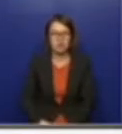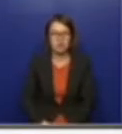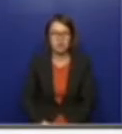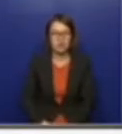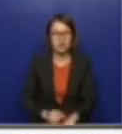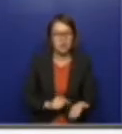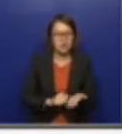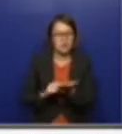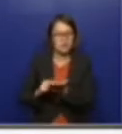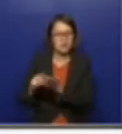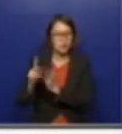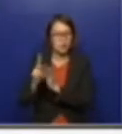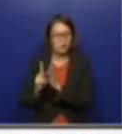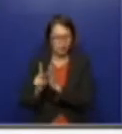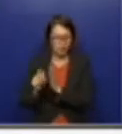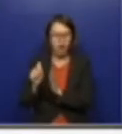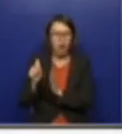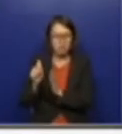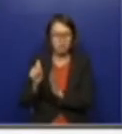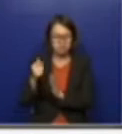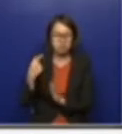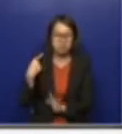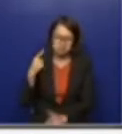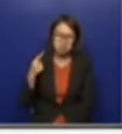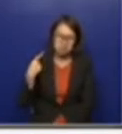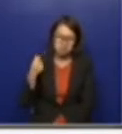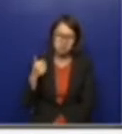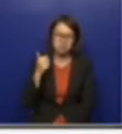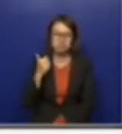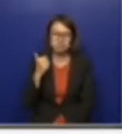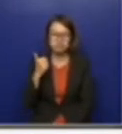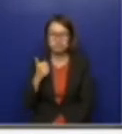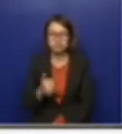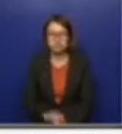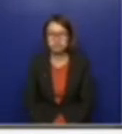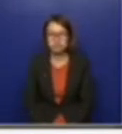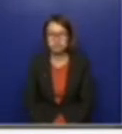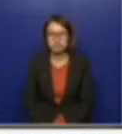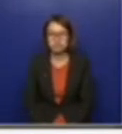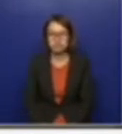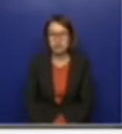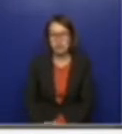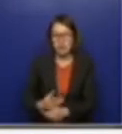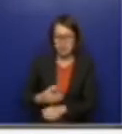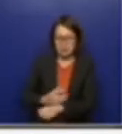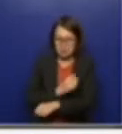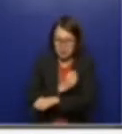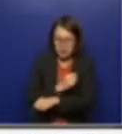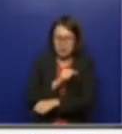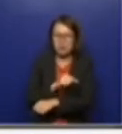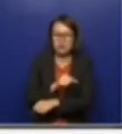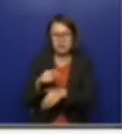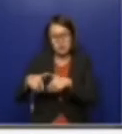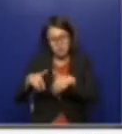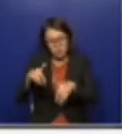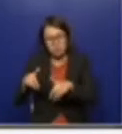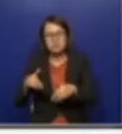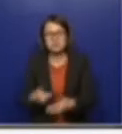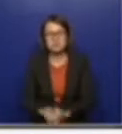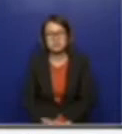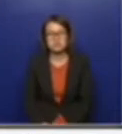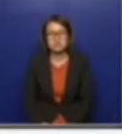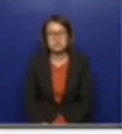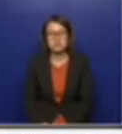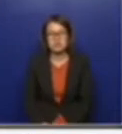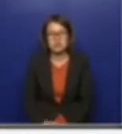ได้ก็ก่อประโยชน์ครับเป็นการสร้างมิติการมีส่วนร่วมทางการเมืองทางตรงของภาคประชาชนอันนี้กรรมาธิการสามารถ